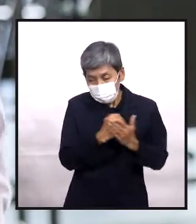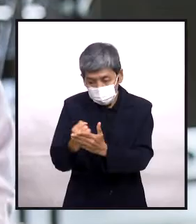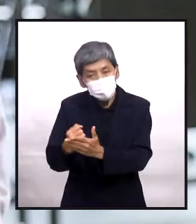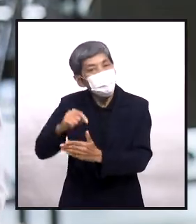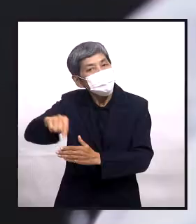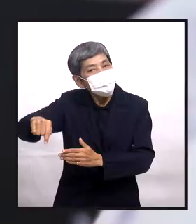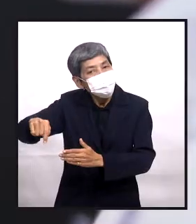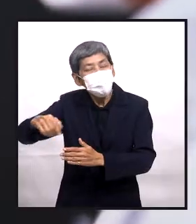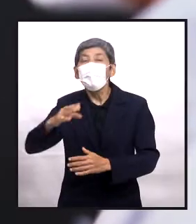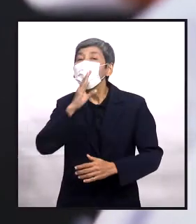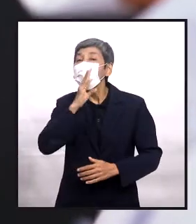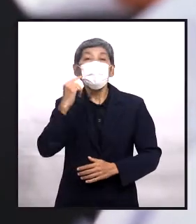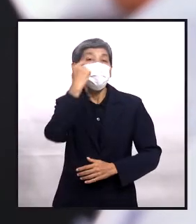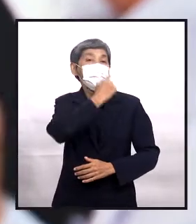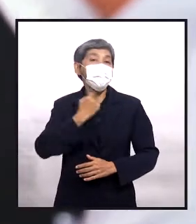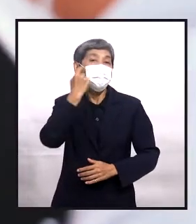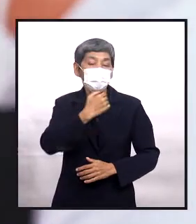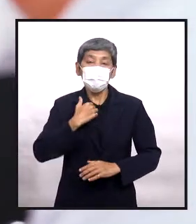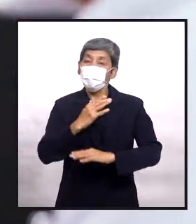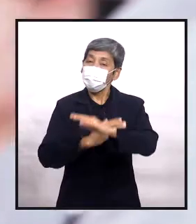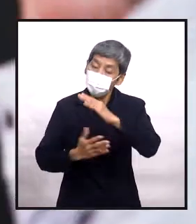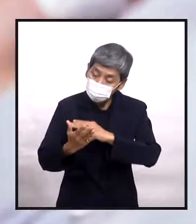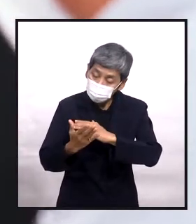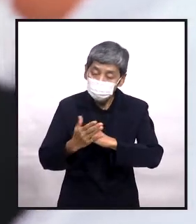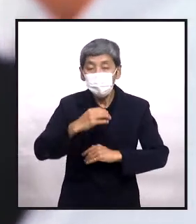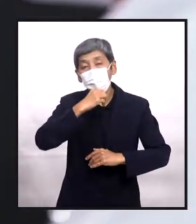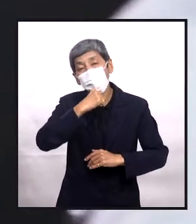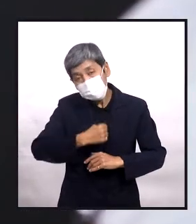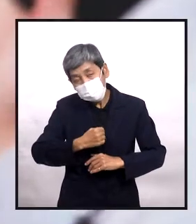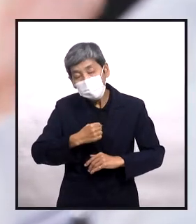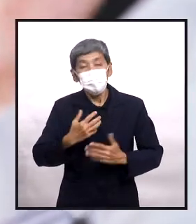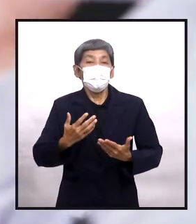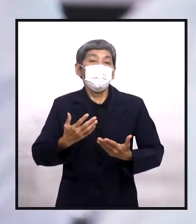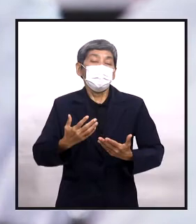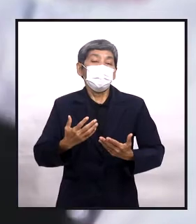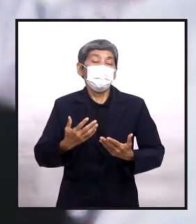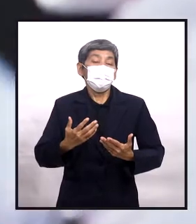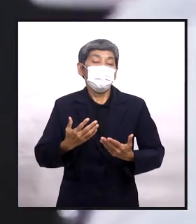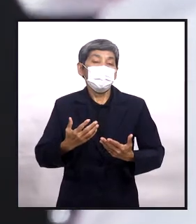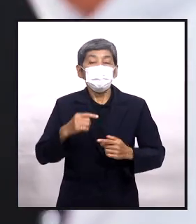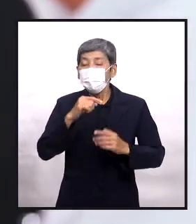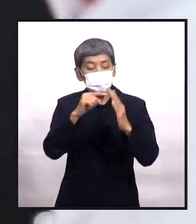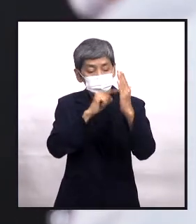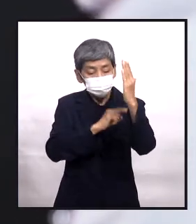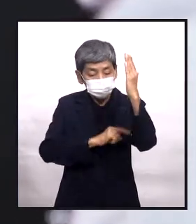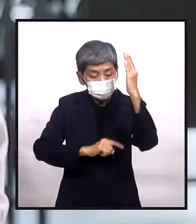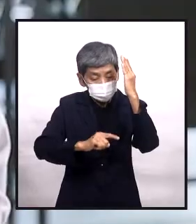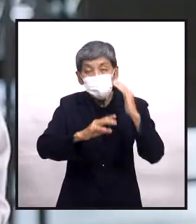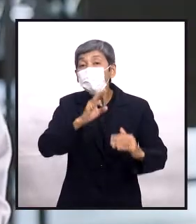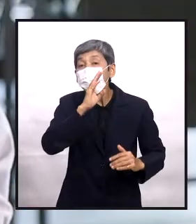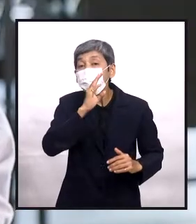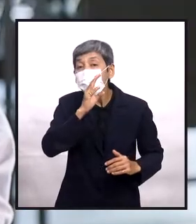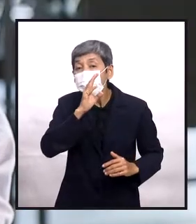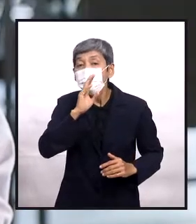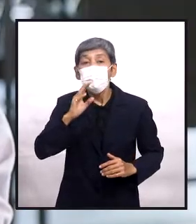สอนในเมตาเวิร์สคราวนี้ไม่ว่าคุณจะเป็นจะผู้พิการเองจะเป็นผู้สูงอายุจะเป็น อยู่ต่างจังหวัดอะไรเนี่ยถ้า